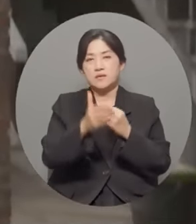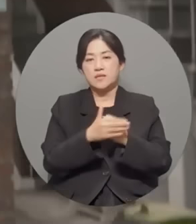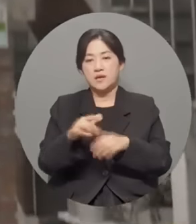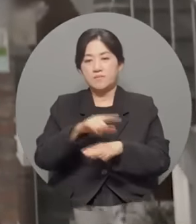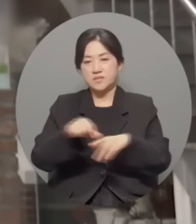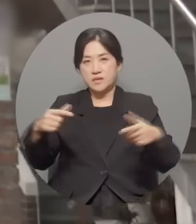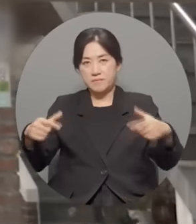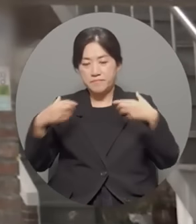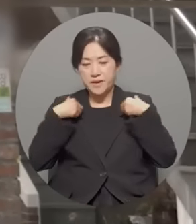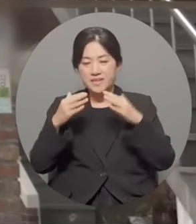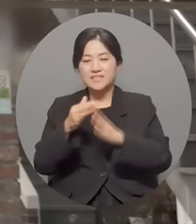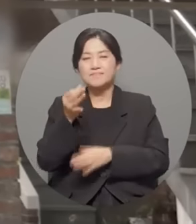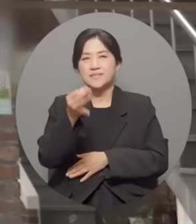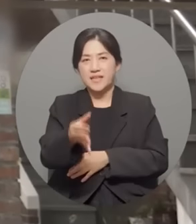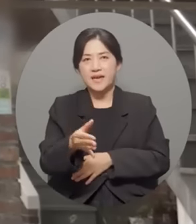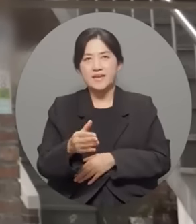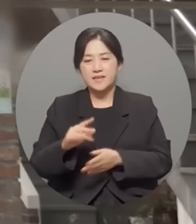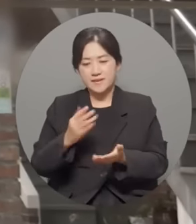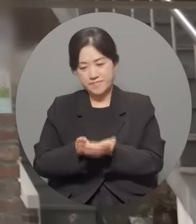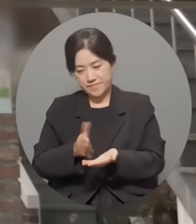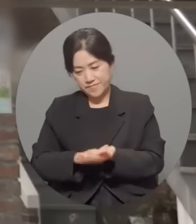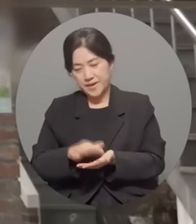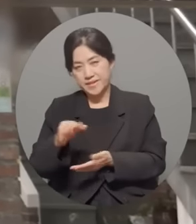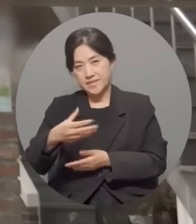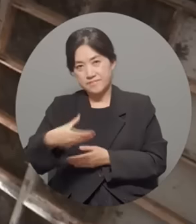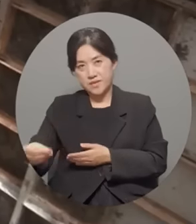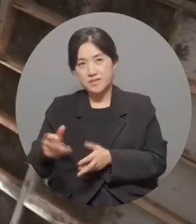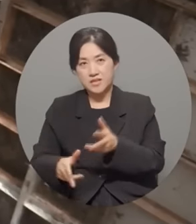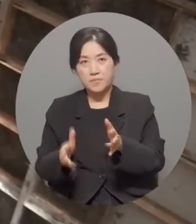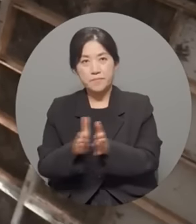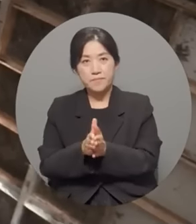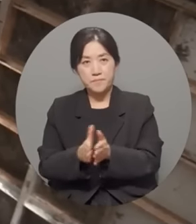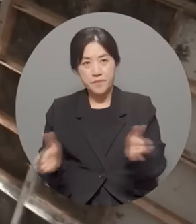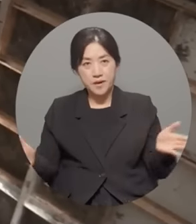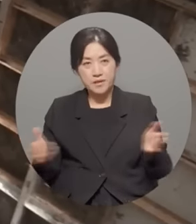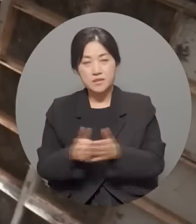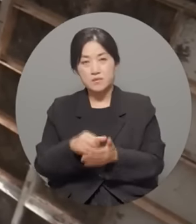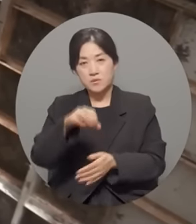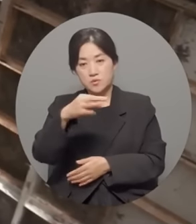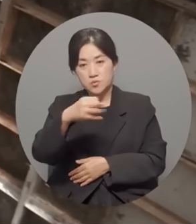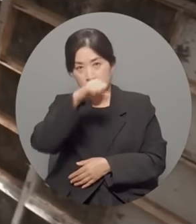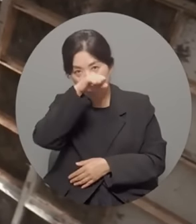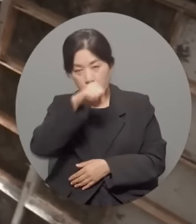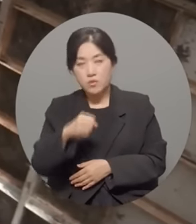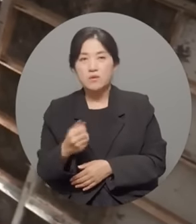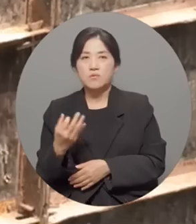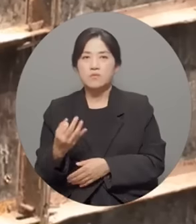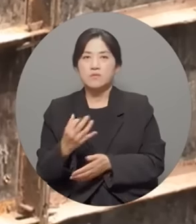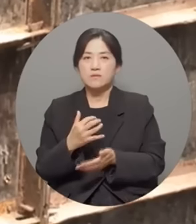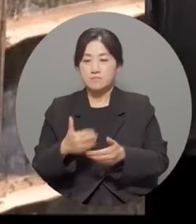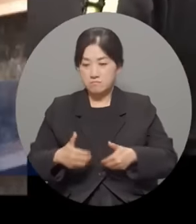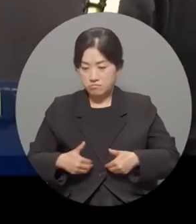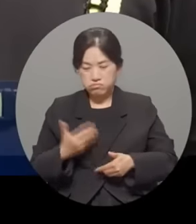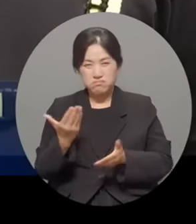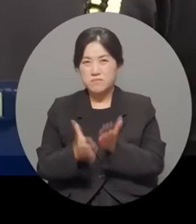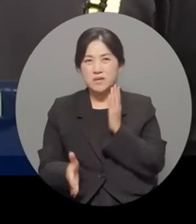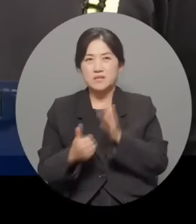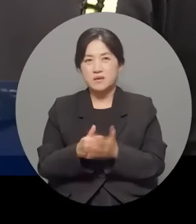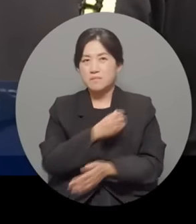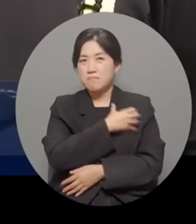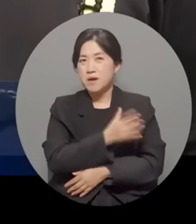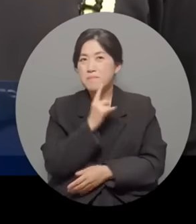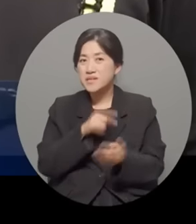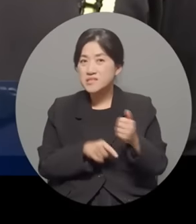지자체가 집을 사들여 임대주택으로 활용하는 사업이 시작됐지만 예산도 수요도 한계가 있습니다. 방치가 되었다는